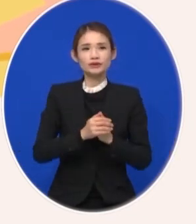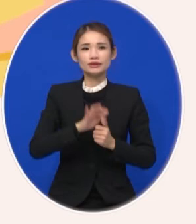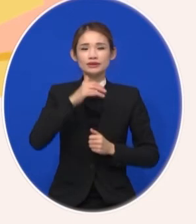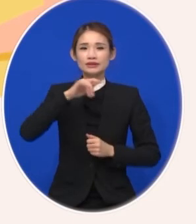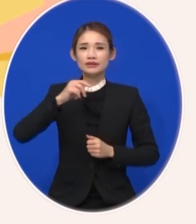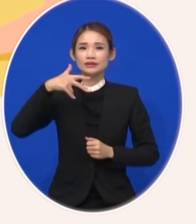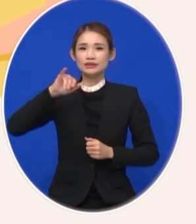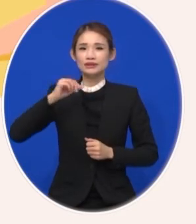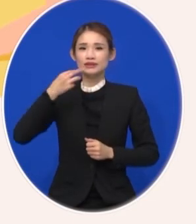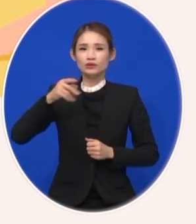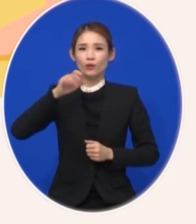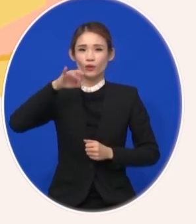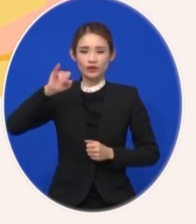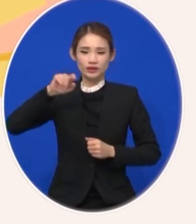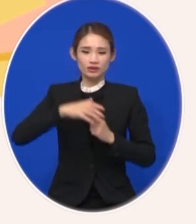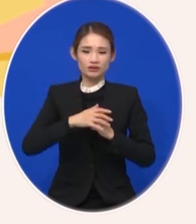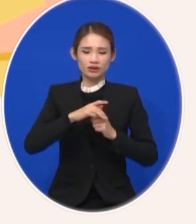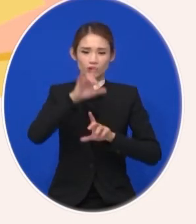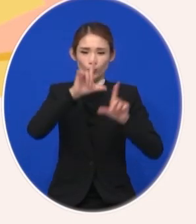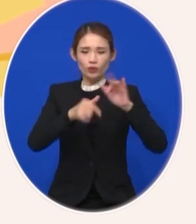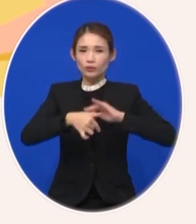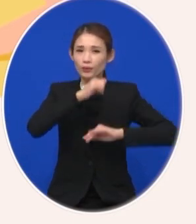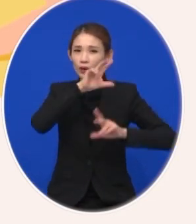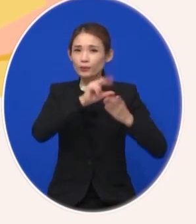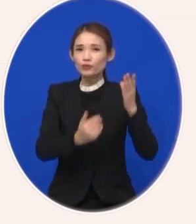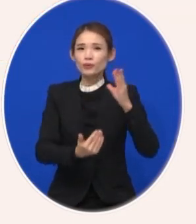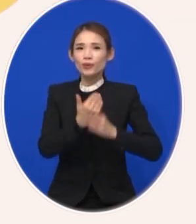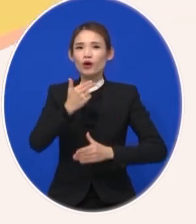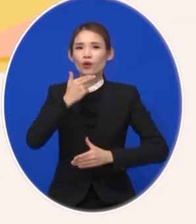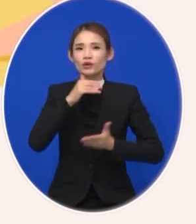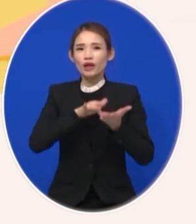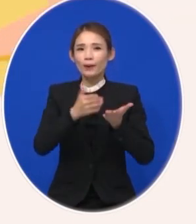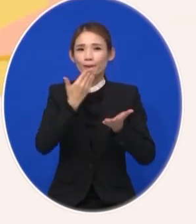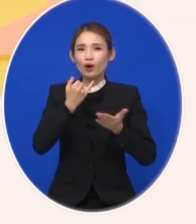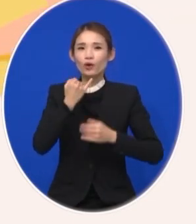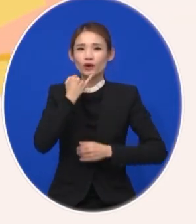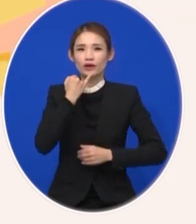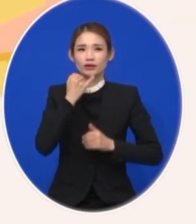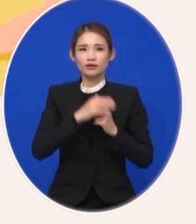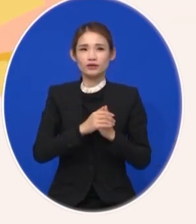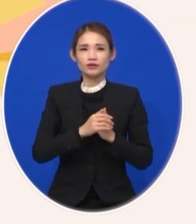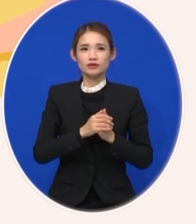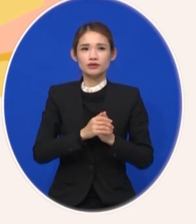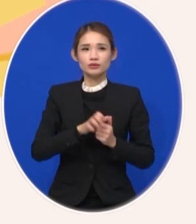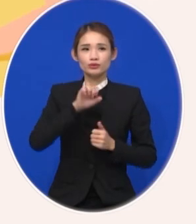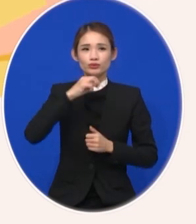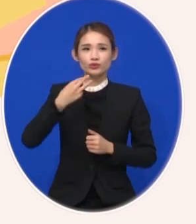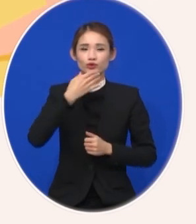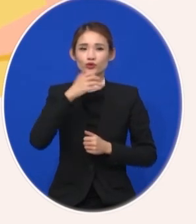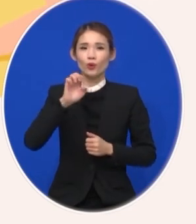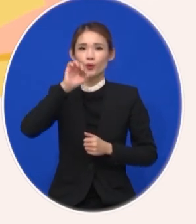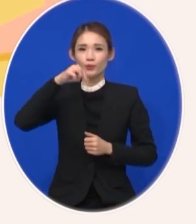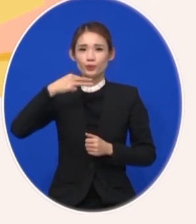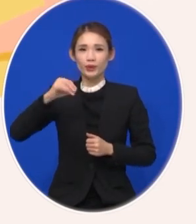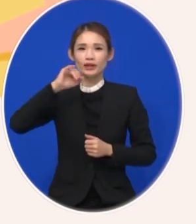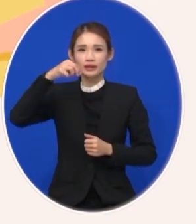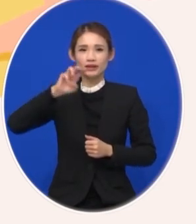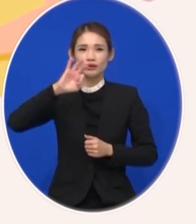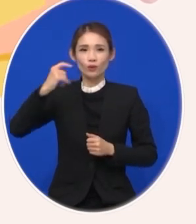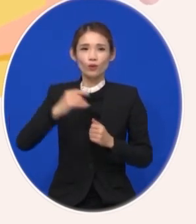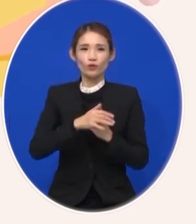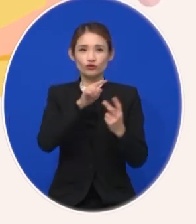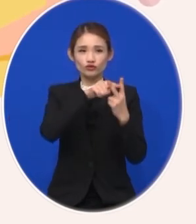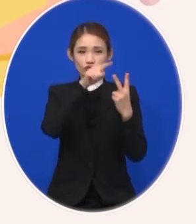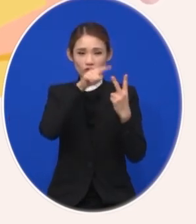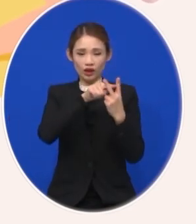신지로이드는 기형 가능성이 거의 없는 약으로 복용이 가능합니다. 프로필 티오우라실과 메티마졸은 사용이